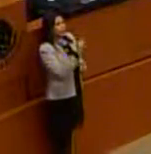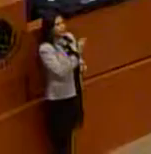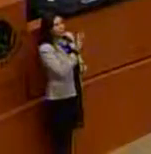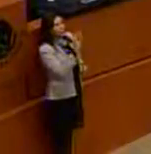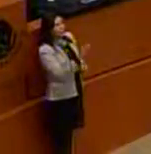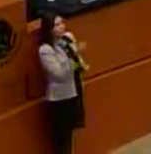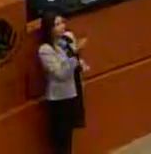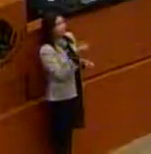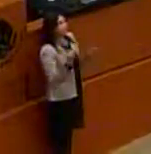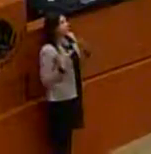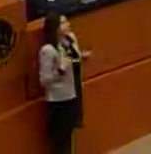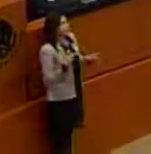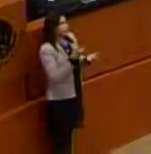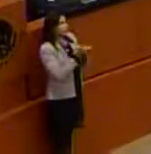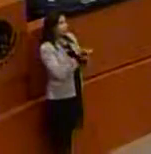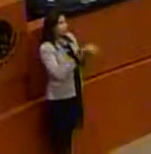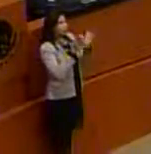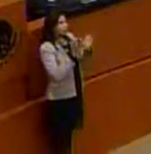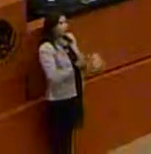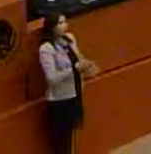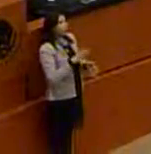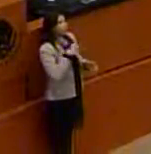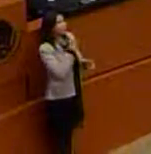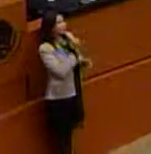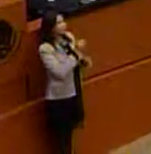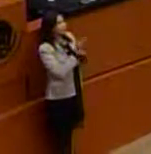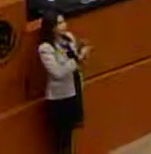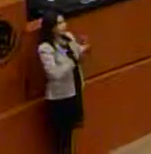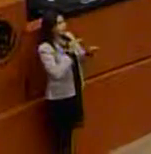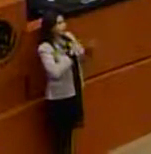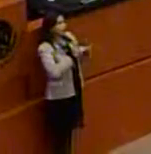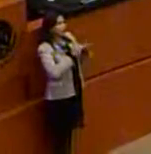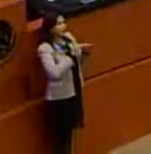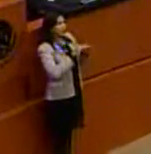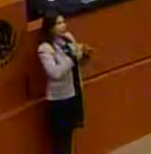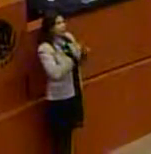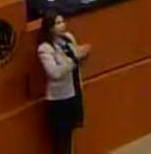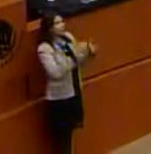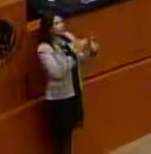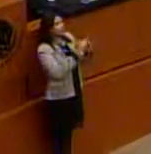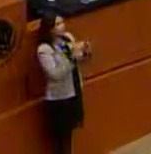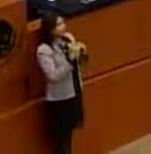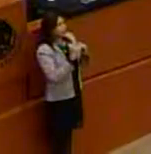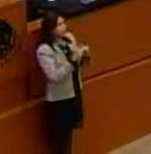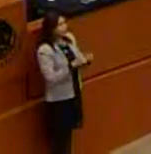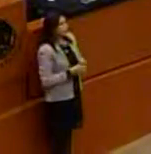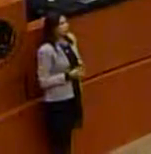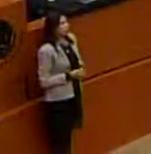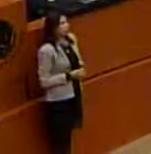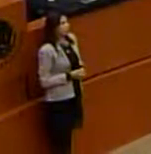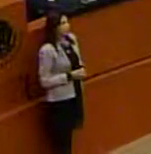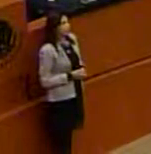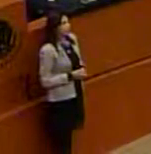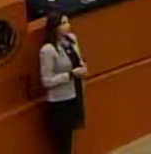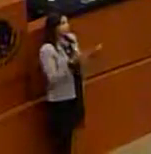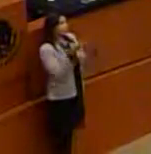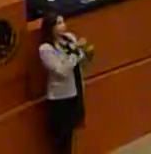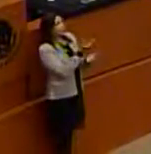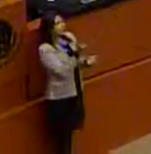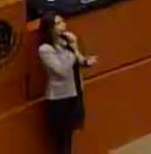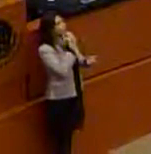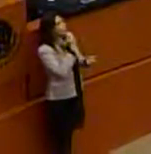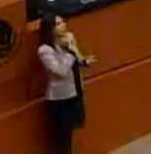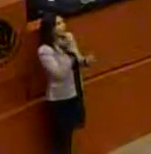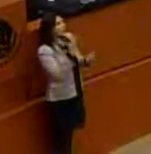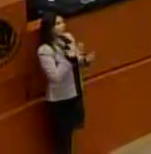personnes qui sont payées. Il s'agit principalement du travail au domicile, fait principalement par des femmes, dans le monde